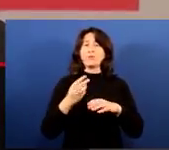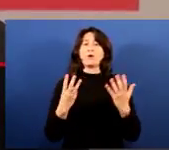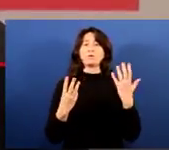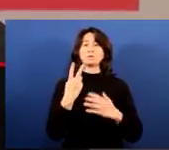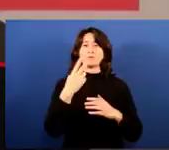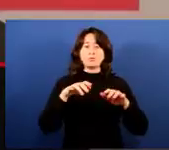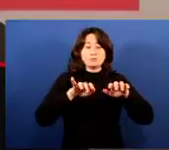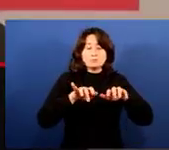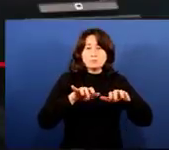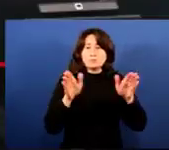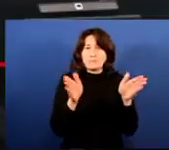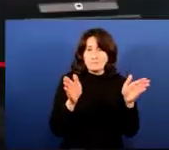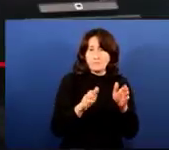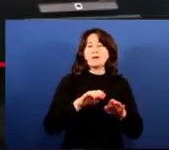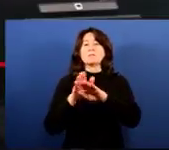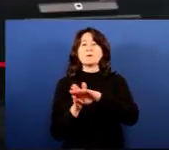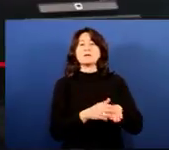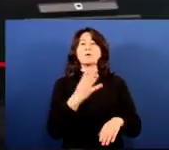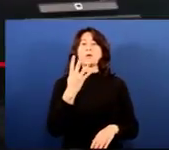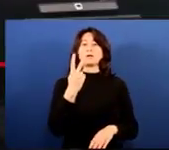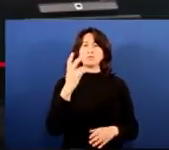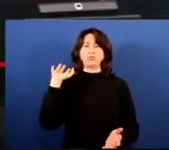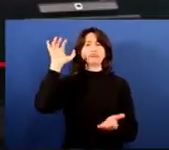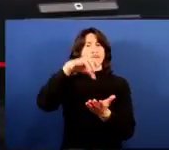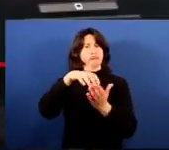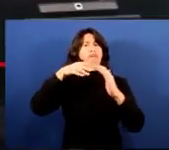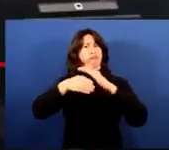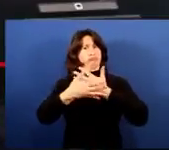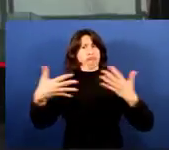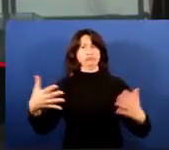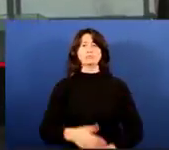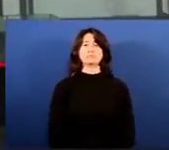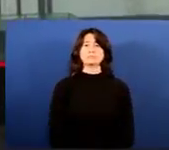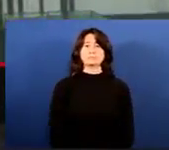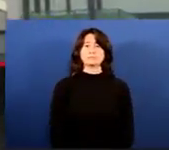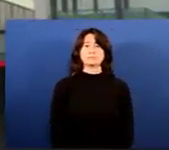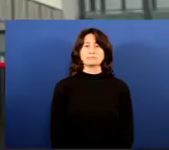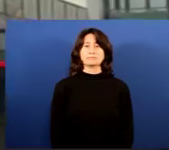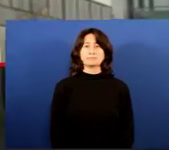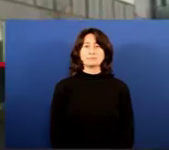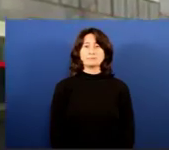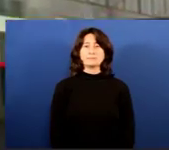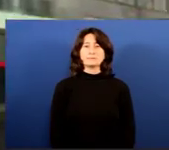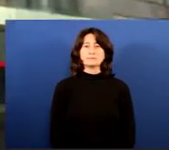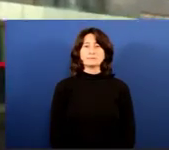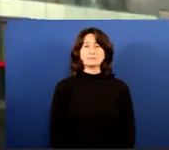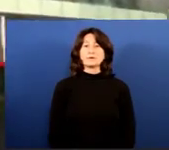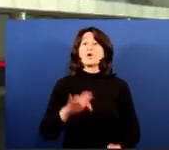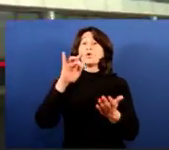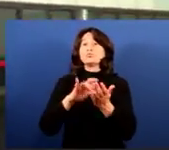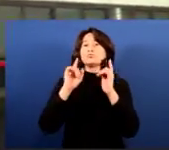batzuetan dituen bulegoen 82 moduluen eta 52 industri pabiloien eskaintzaren osagarria